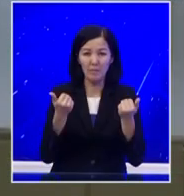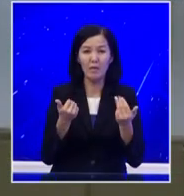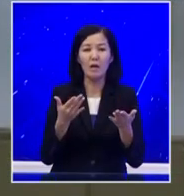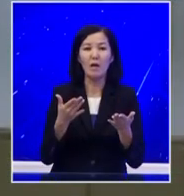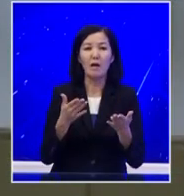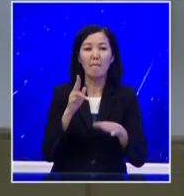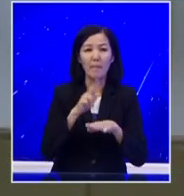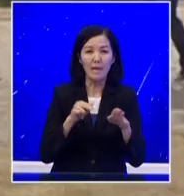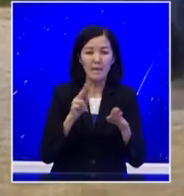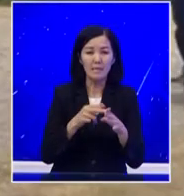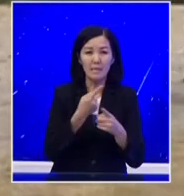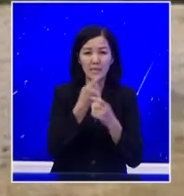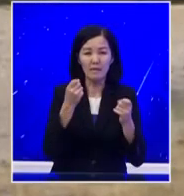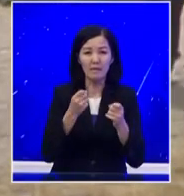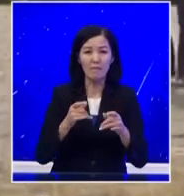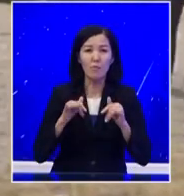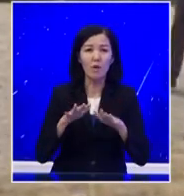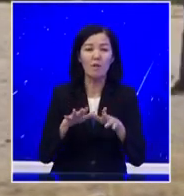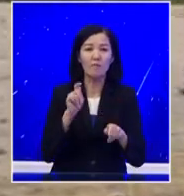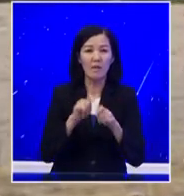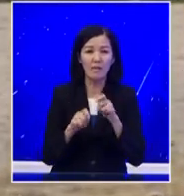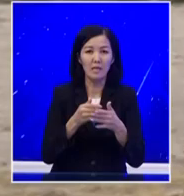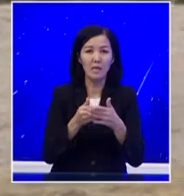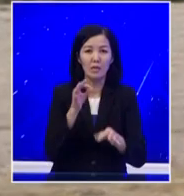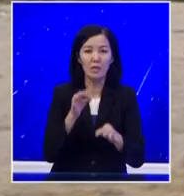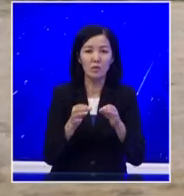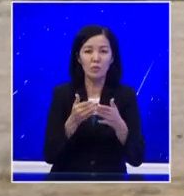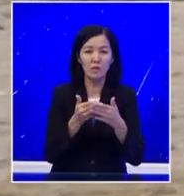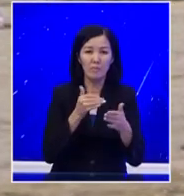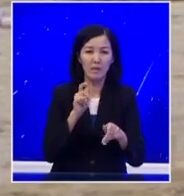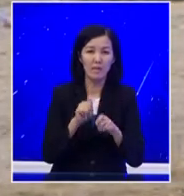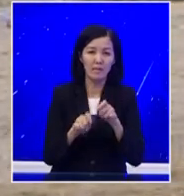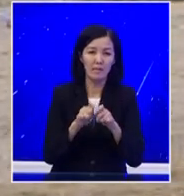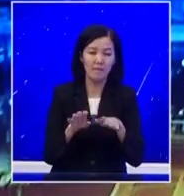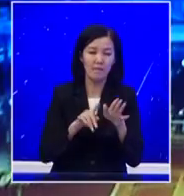было в полиции завели уголовное дело начато досудебное расследование в